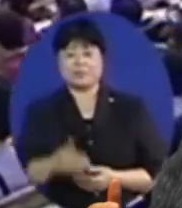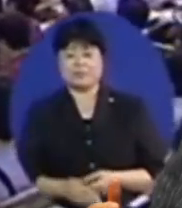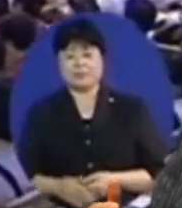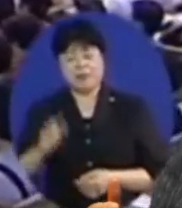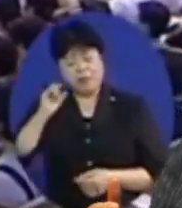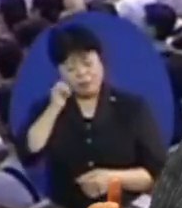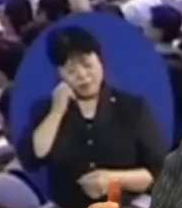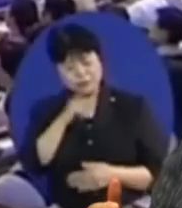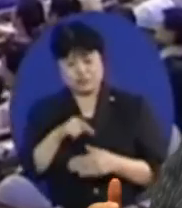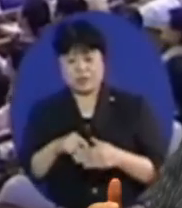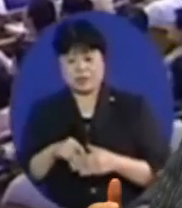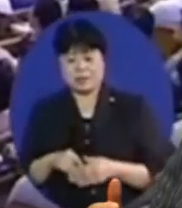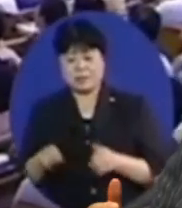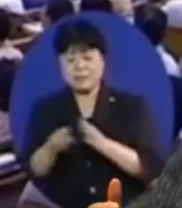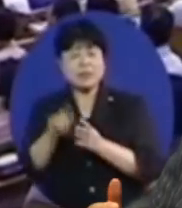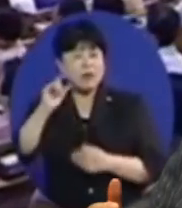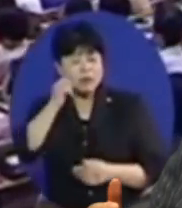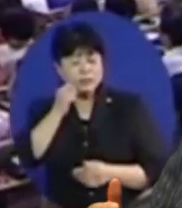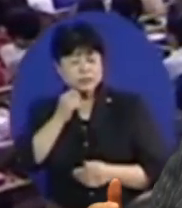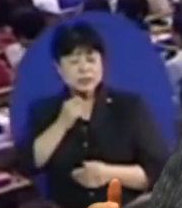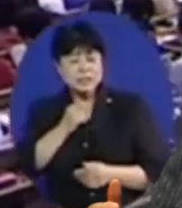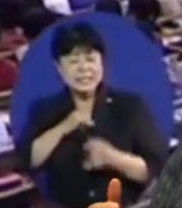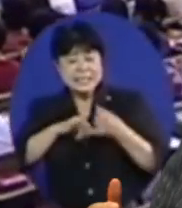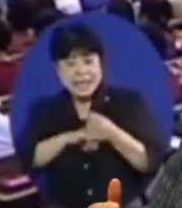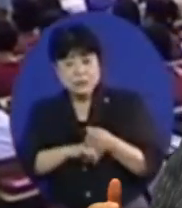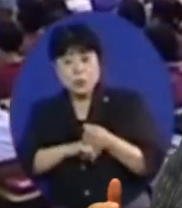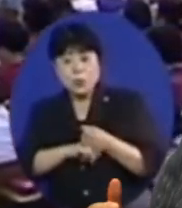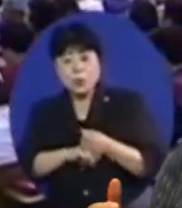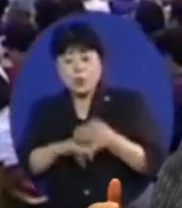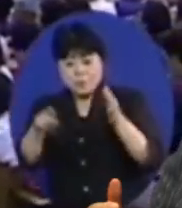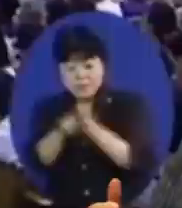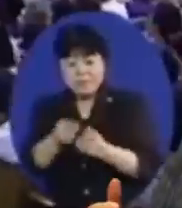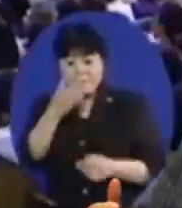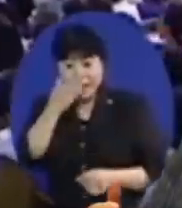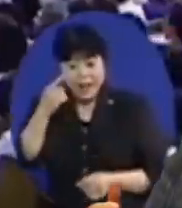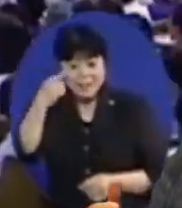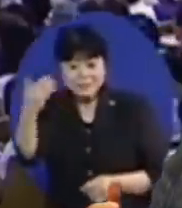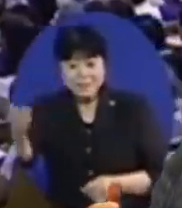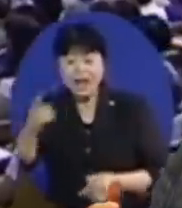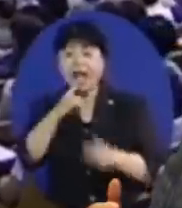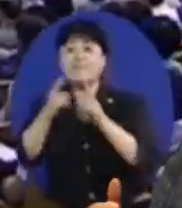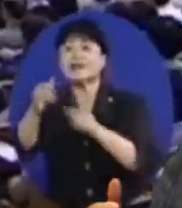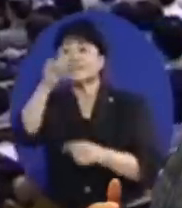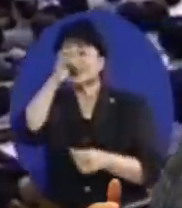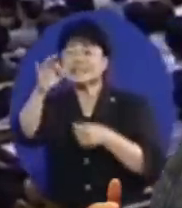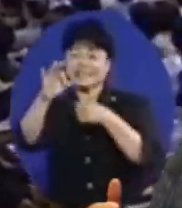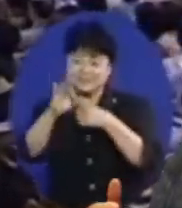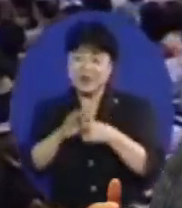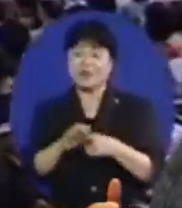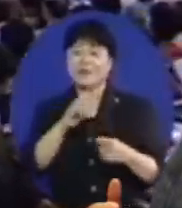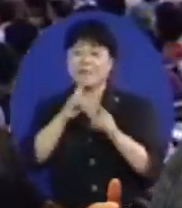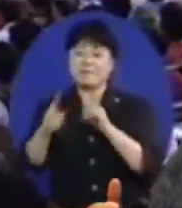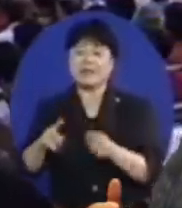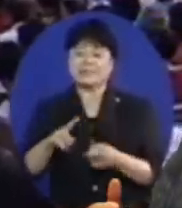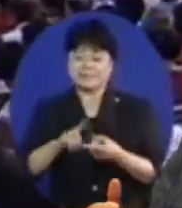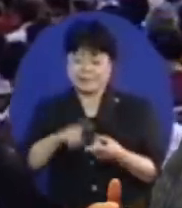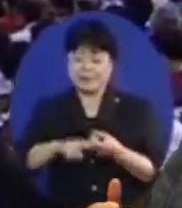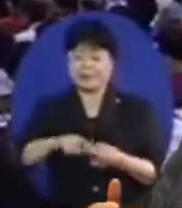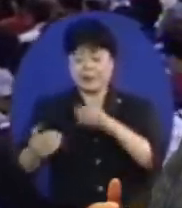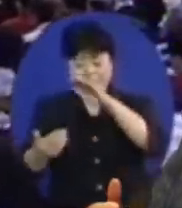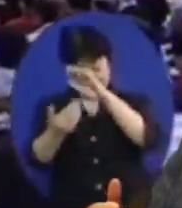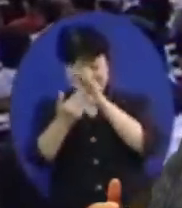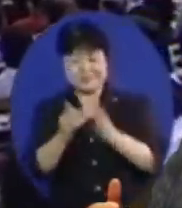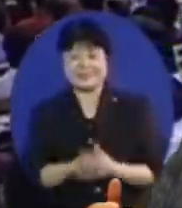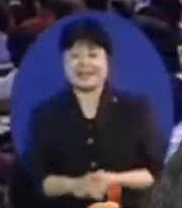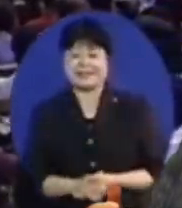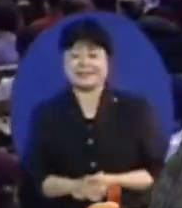수 없는 중에 하나님 약속만 있으면 바라고 믿을 수 있는 것입니다. 말씀이 있으면 말씀이 무엇을 만들어내는 것입니다.